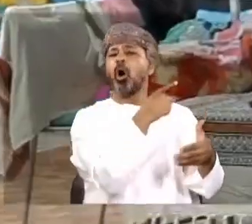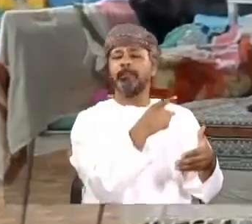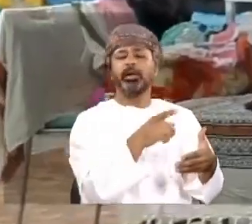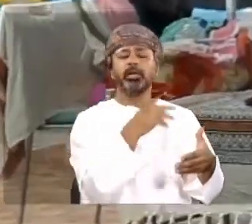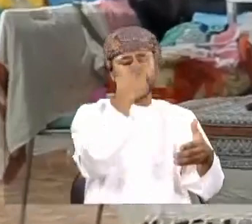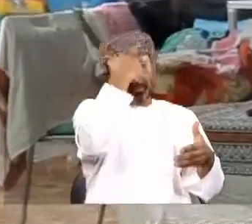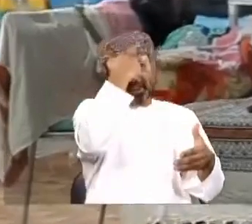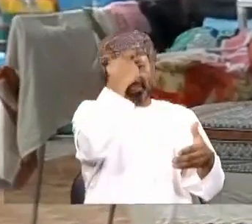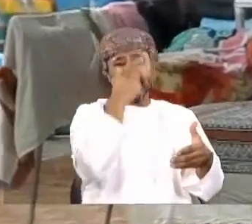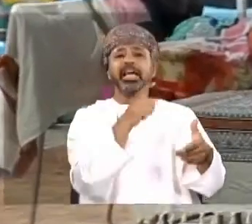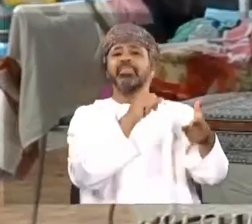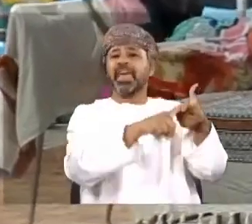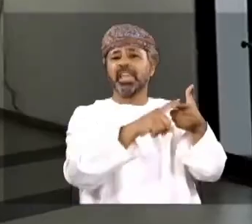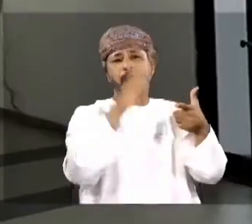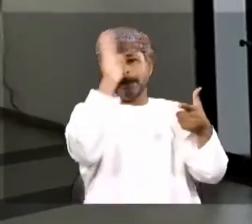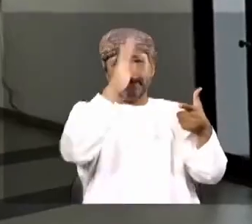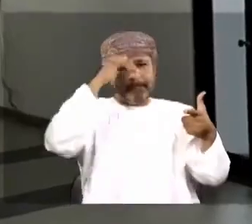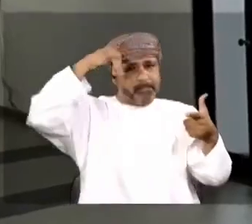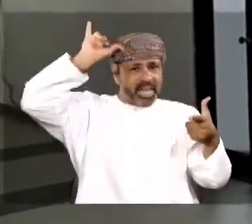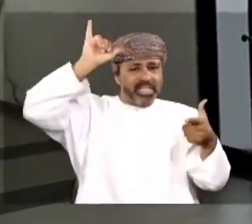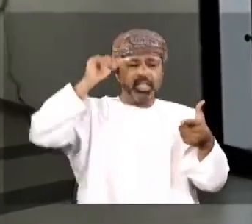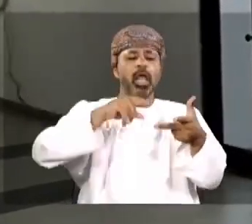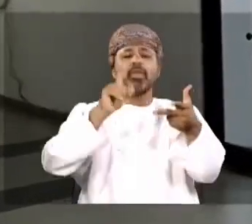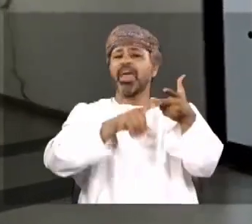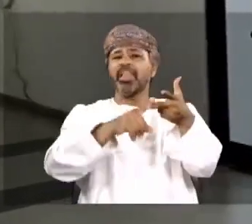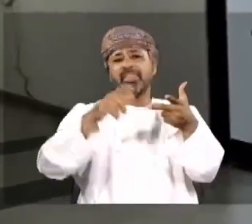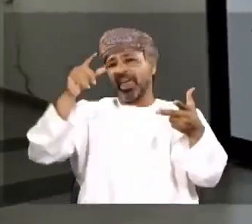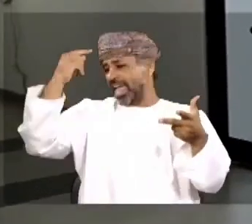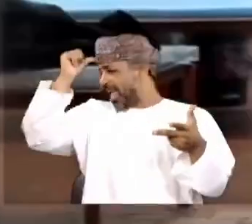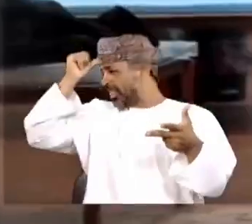حالات الإصابة، تليها البرازيل والهند وروسيا.